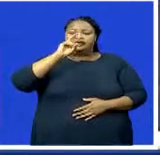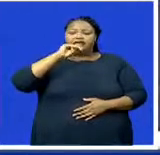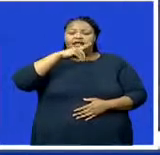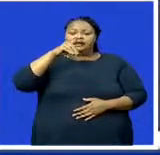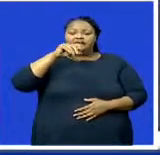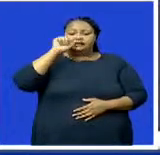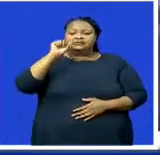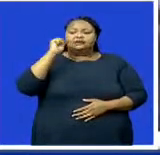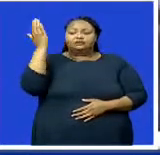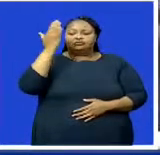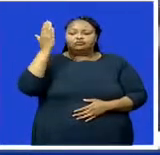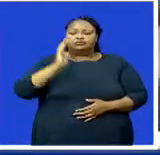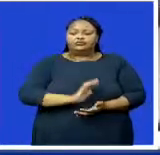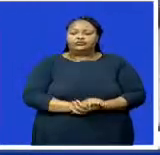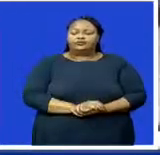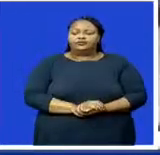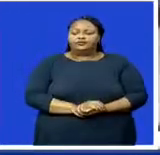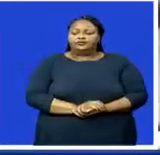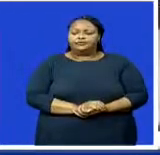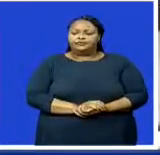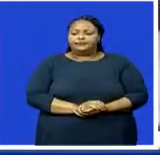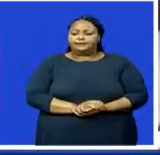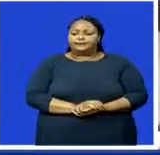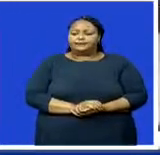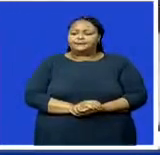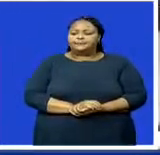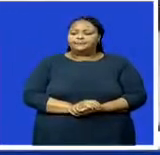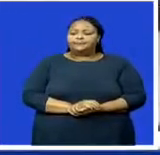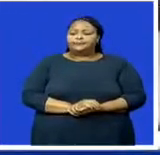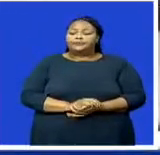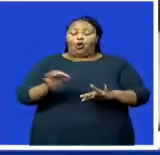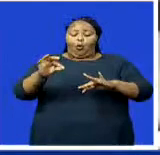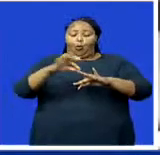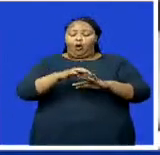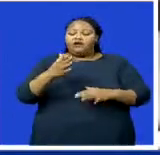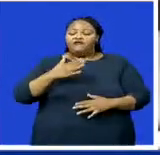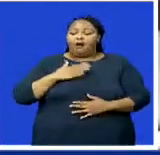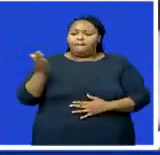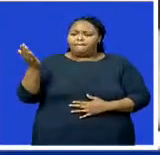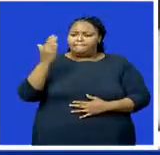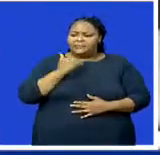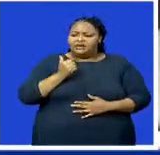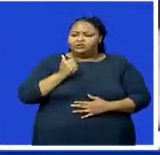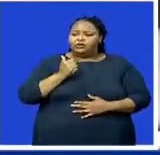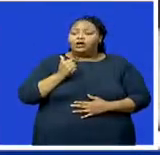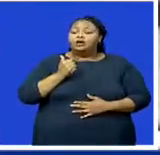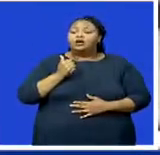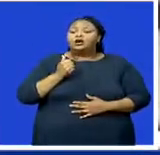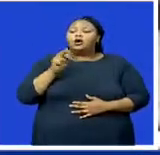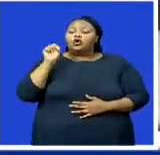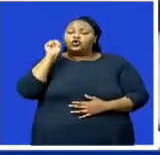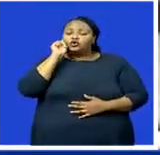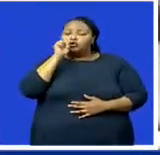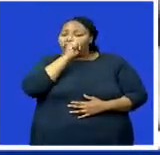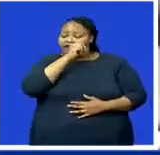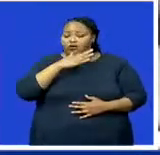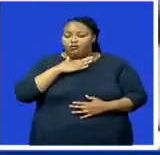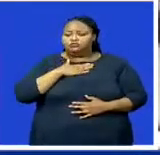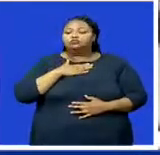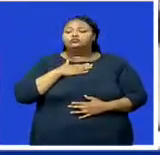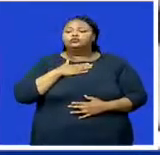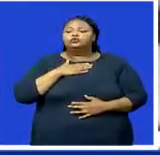bacetha kukhuma khona lapha abedwa ngomshana lomsekade ukuthi abamane bawusubsubtela